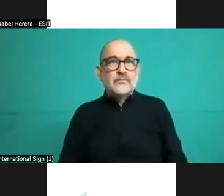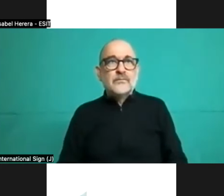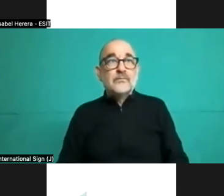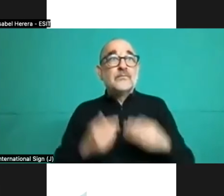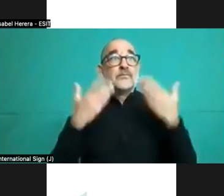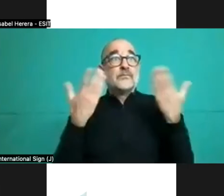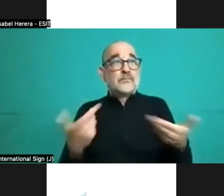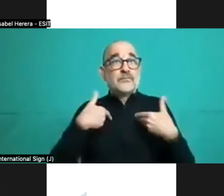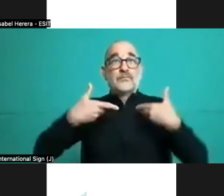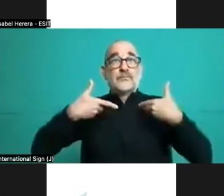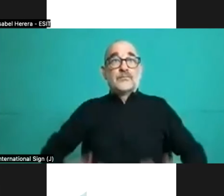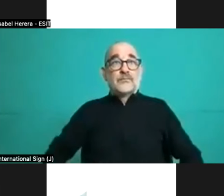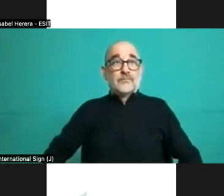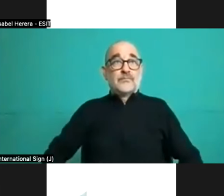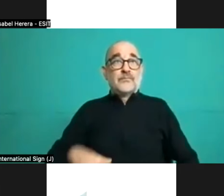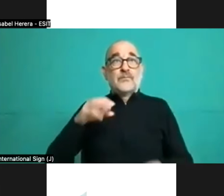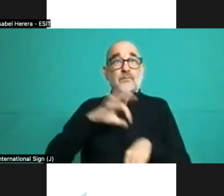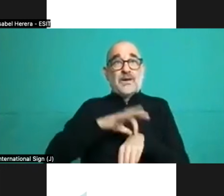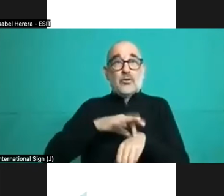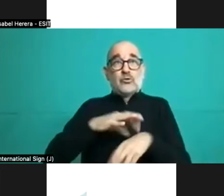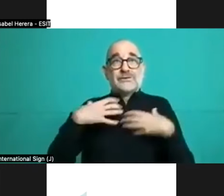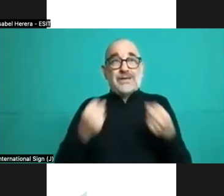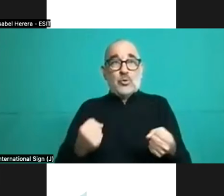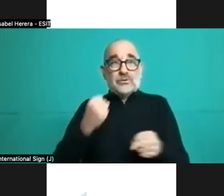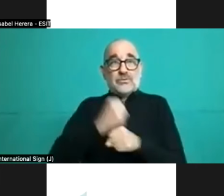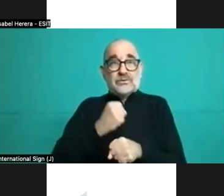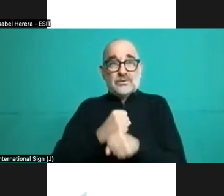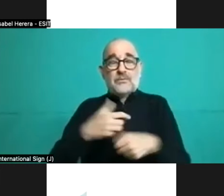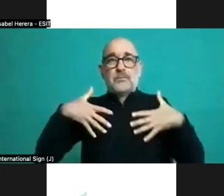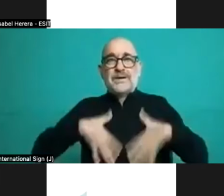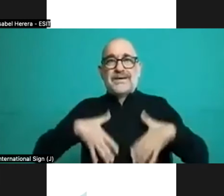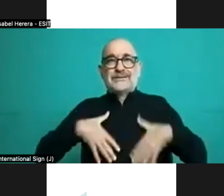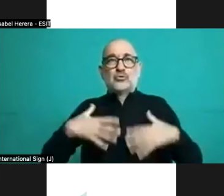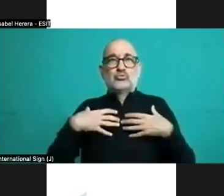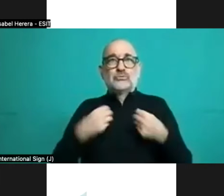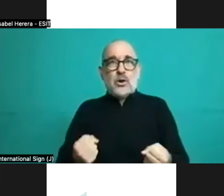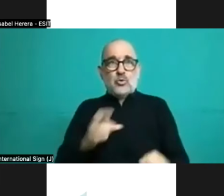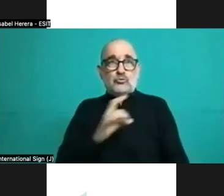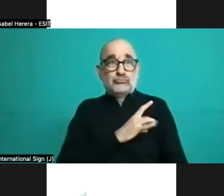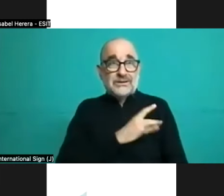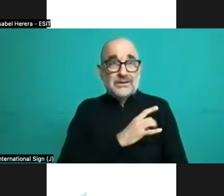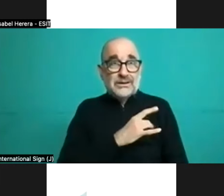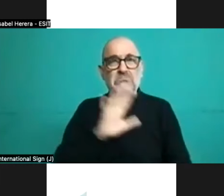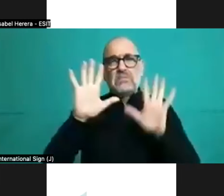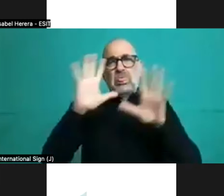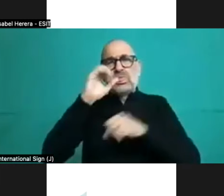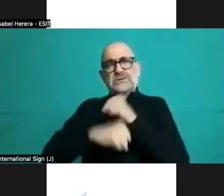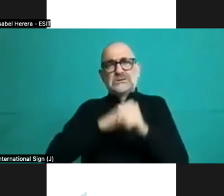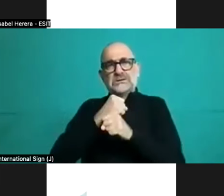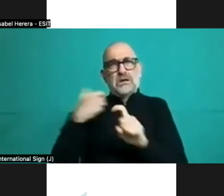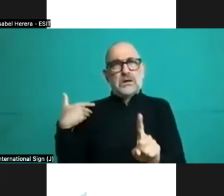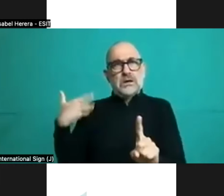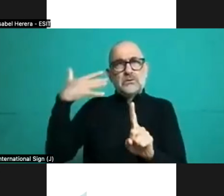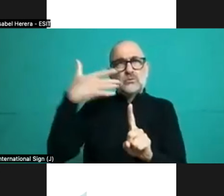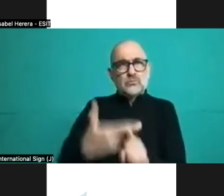en salubrité. Je travaille au ministère de la Santé au Chili depuis plus de 10 ans dans des programmes de prévention et